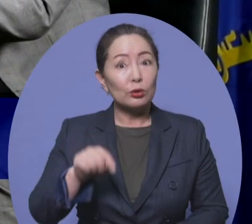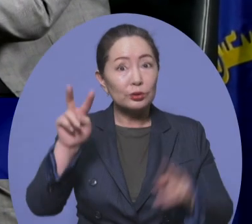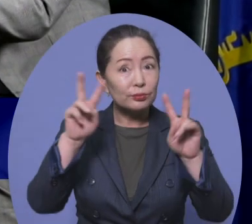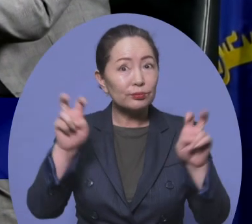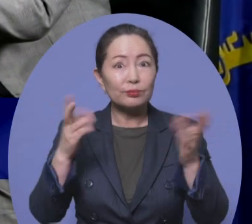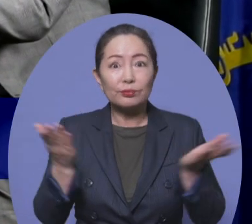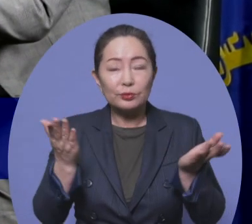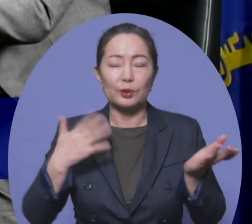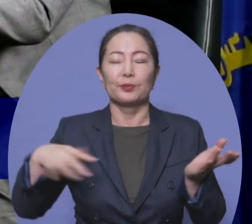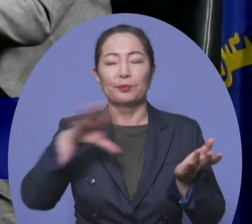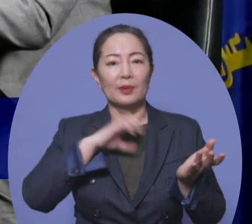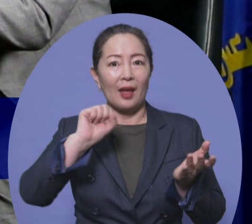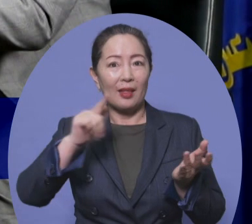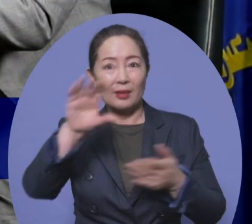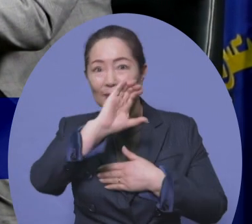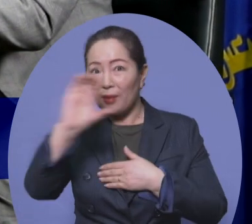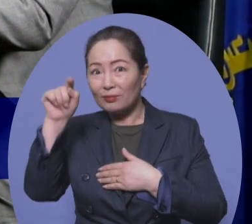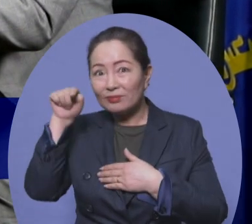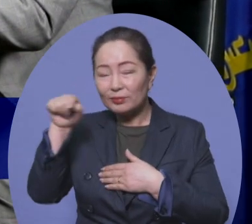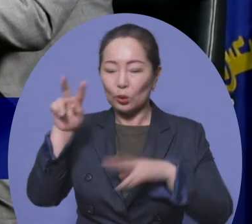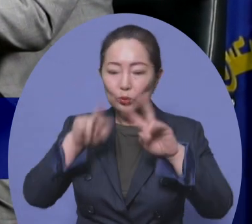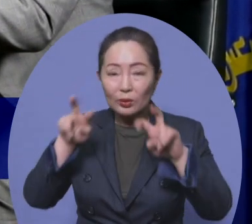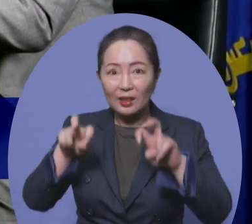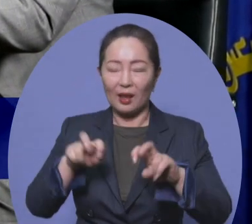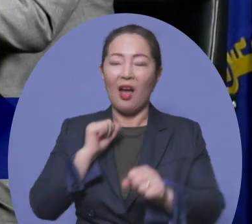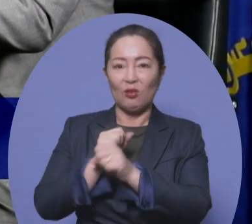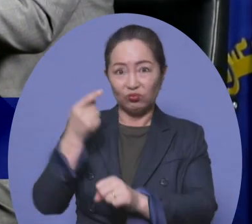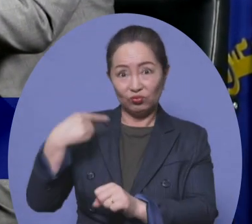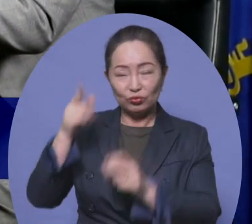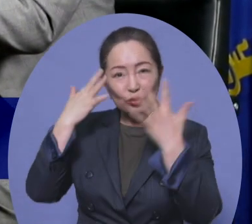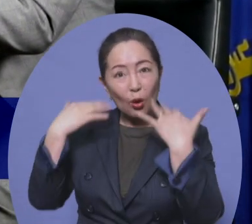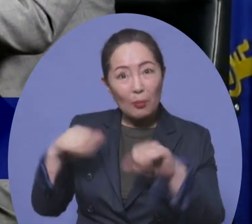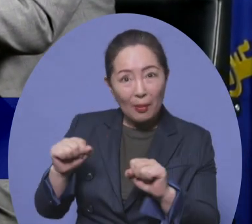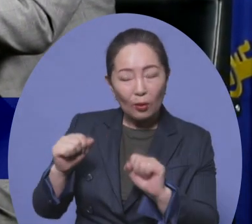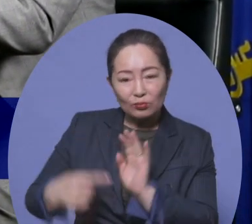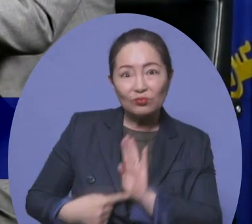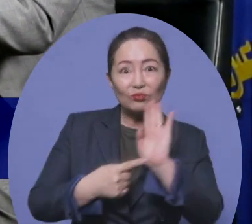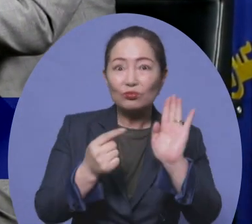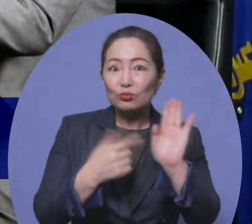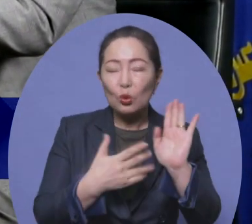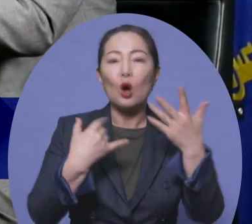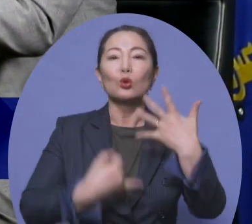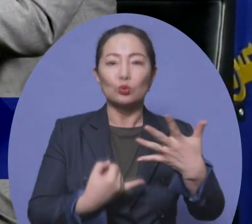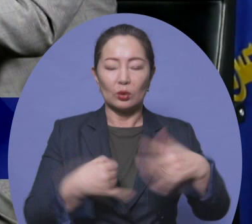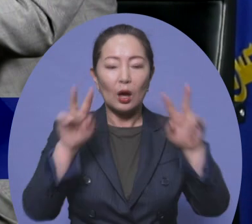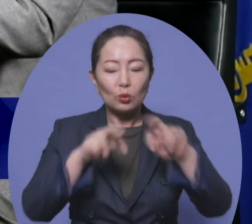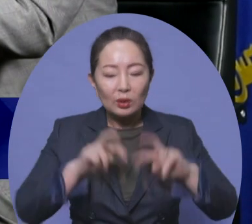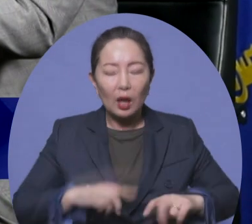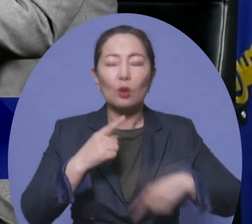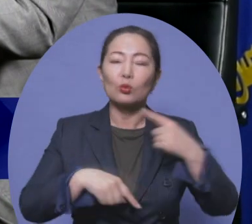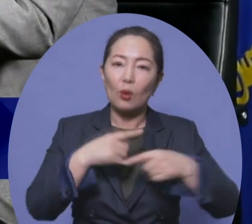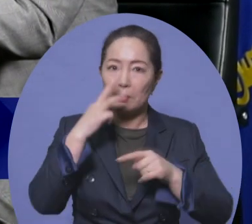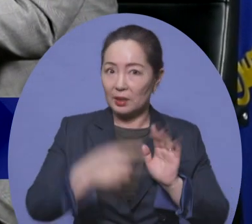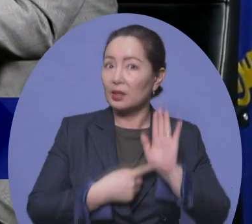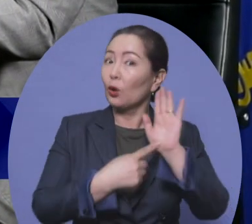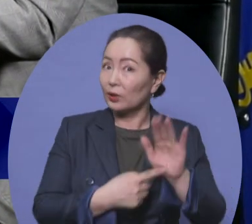Өнөөдрийн нэвтрүүлгээр бид авлигатай тэмцэх газрын судалгаа шинжилгээний албанаас зохион байгуулсан 6 төрлийн судалгааны талаар 5